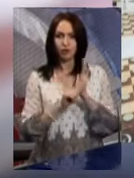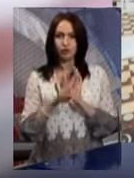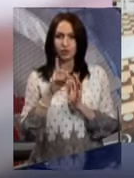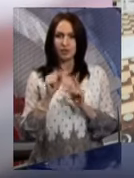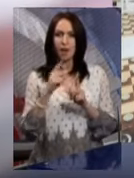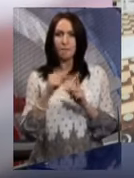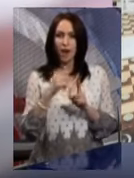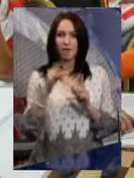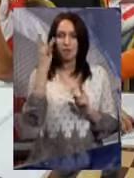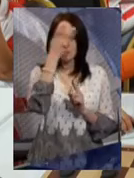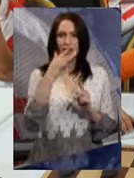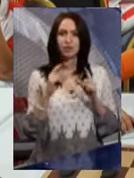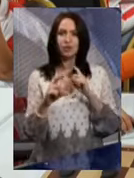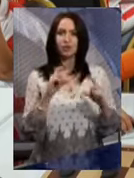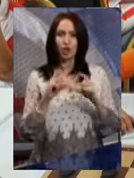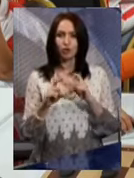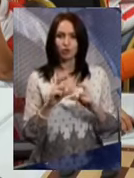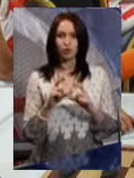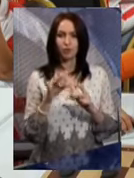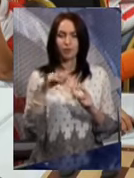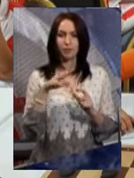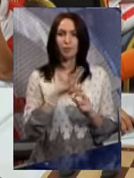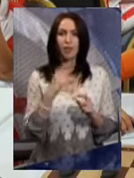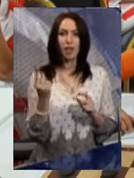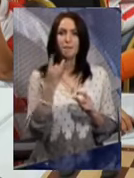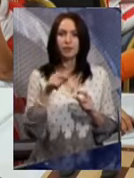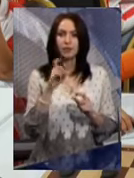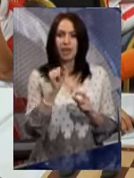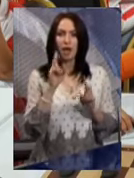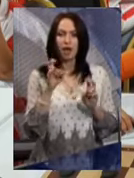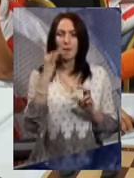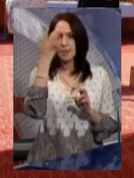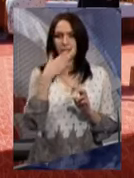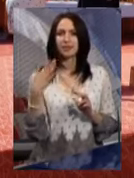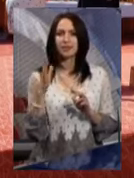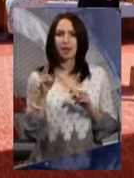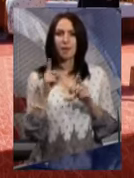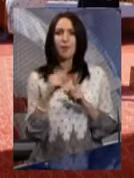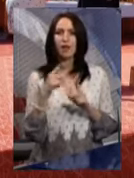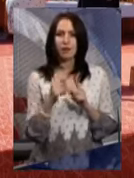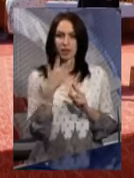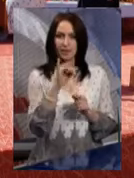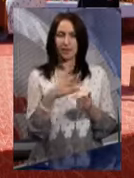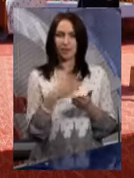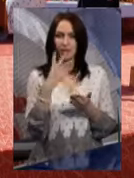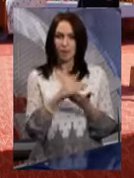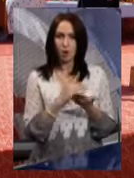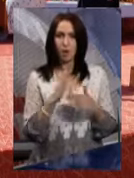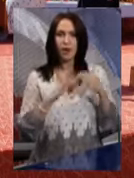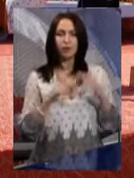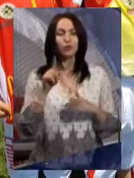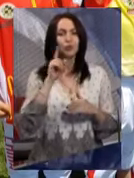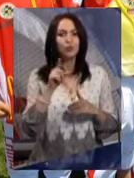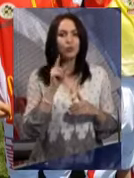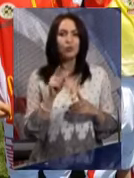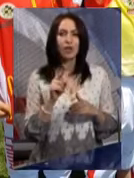правилами бразильських шашок. Світова першість проходила вперше за бразильською версією. В трьох видах програми категорії «Юні